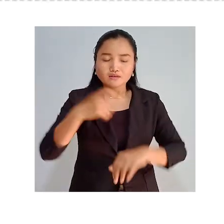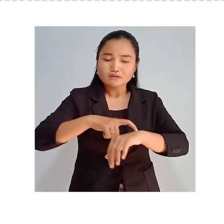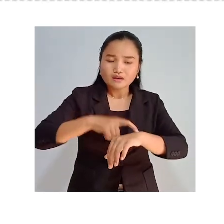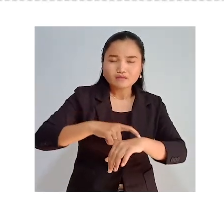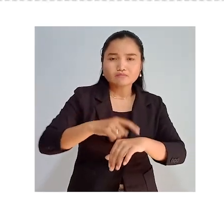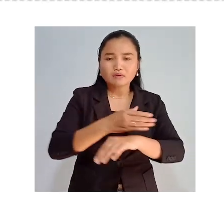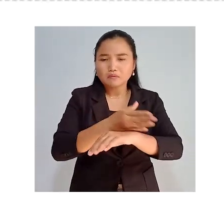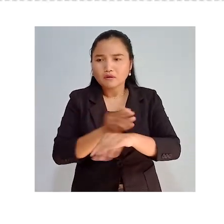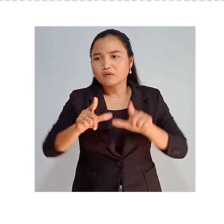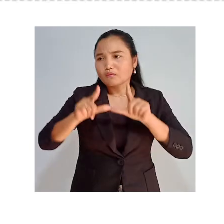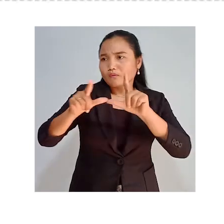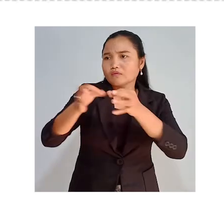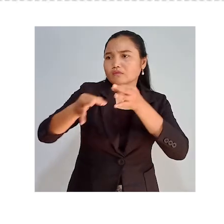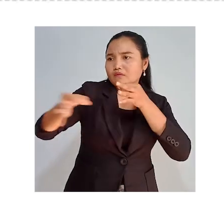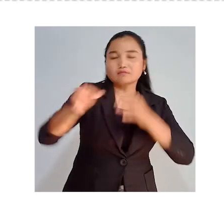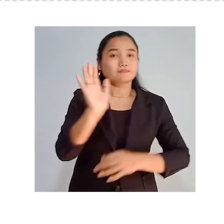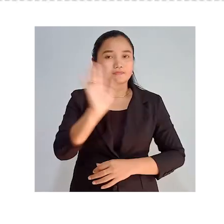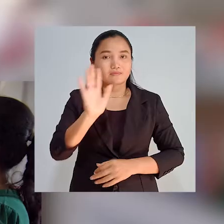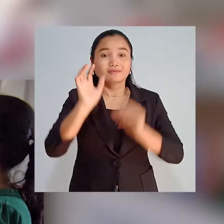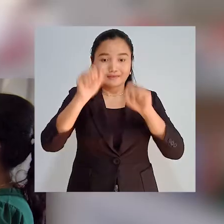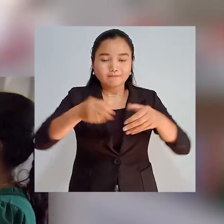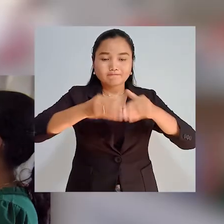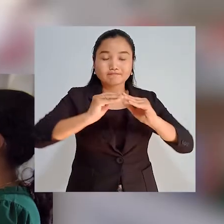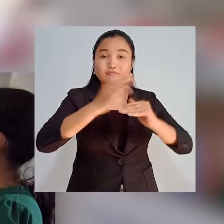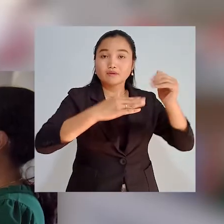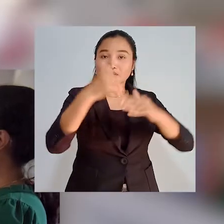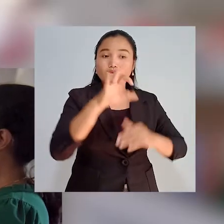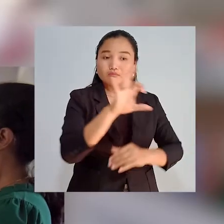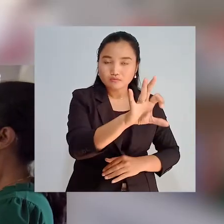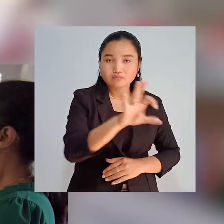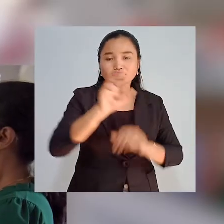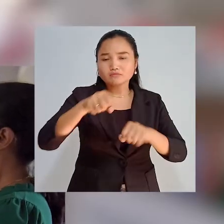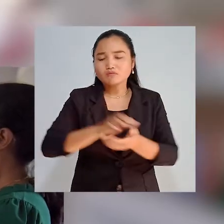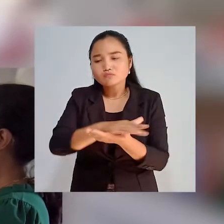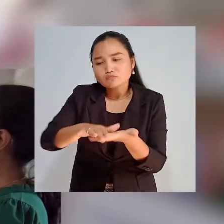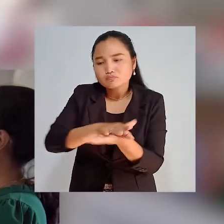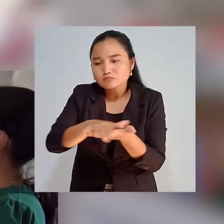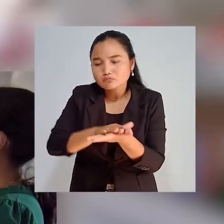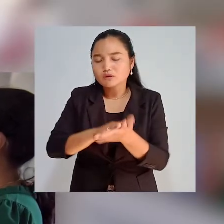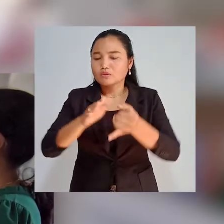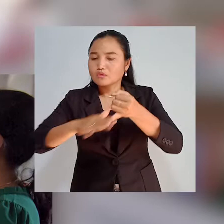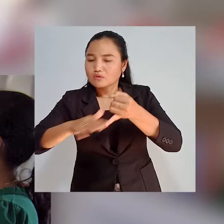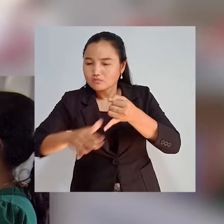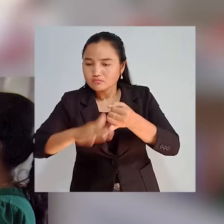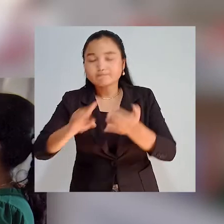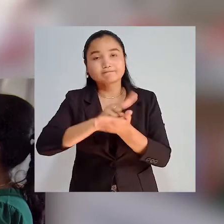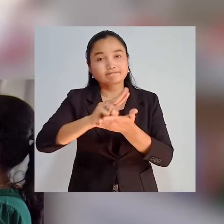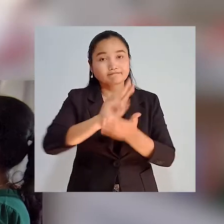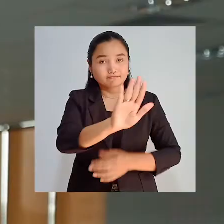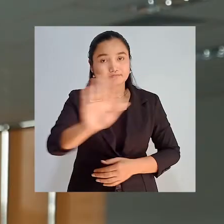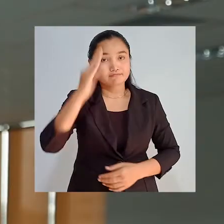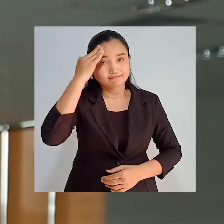លាការទៅយកទឹករបស់ក្មេងស្រីនិងស្ត្រីក៏ដូចជាបង្កើននូវអនាម័យដូចជាការលាងដៃនិងការគ្រប់គ្រងមរតកជាដើ